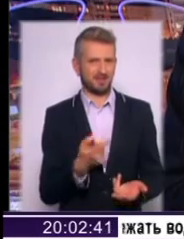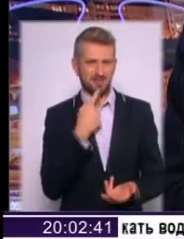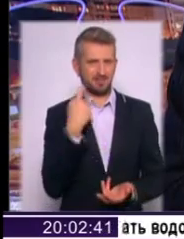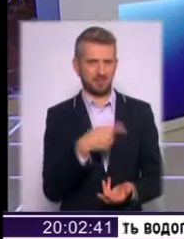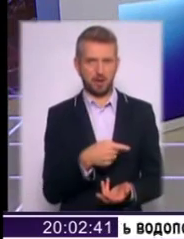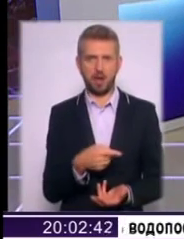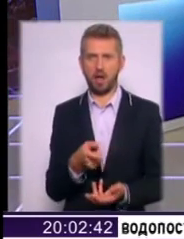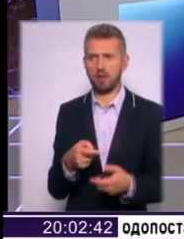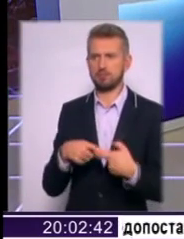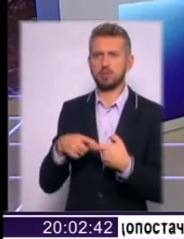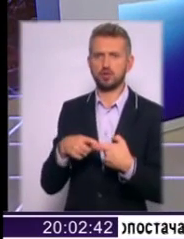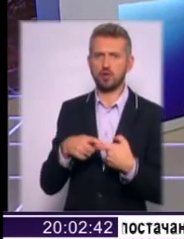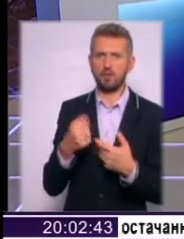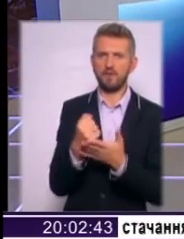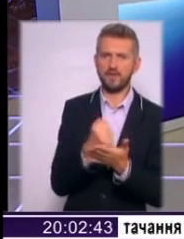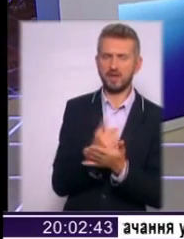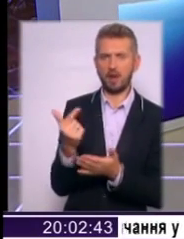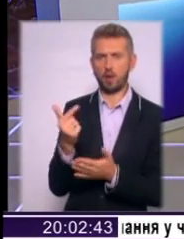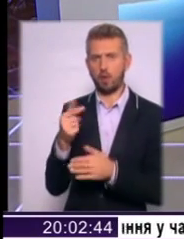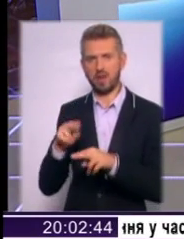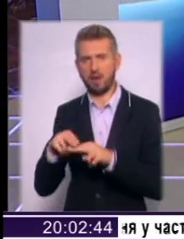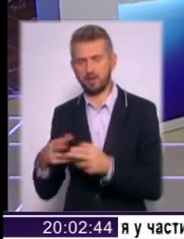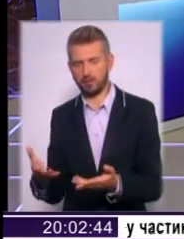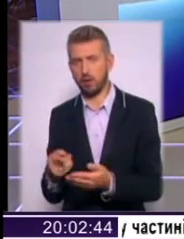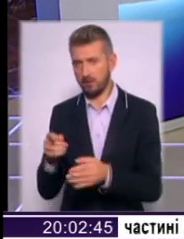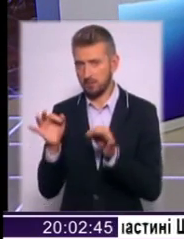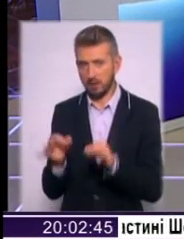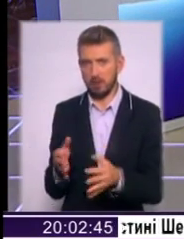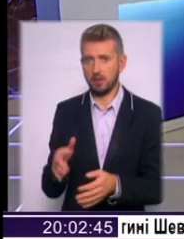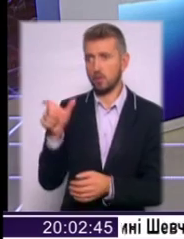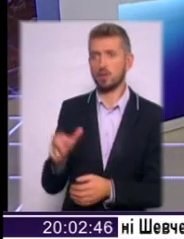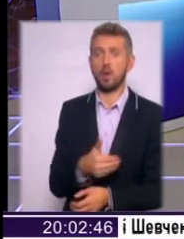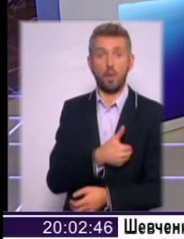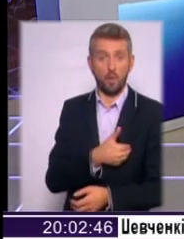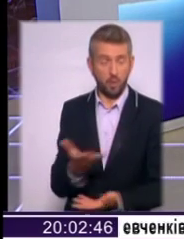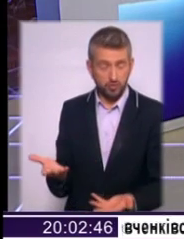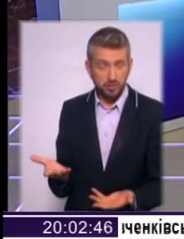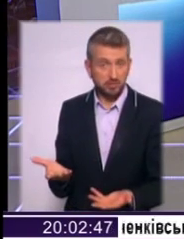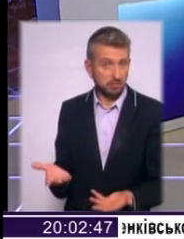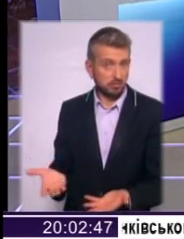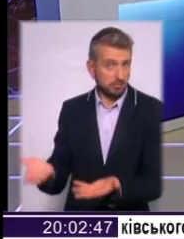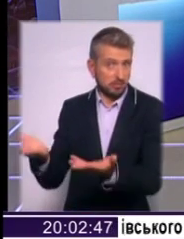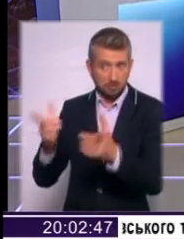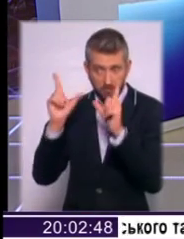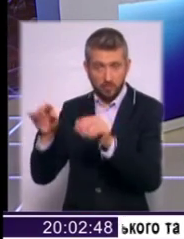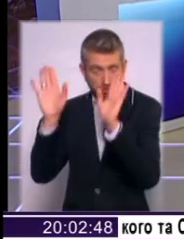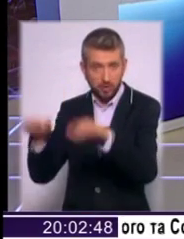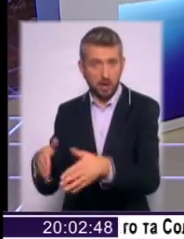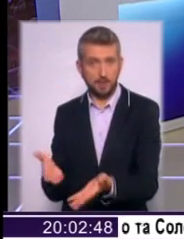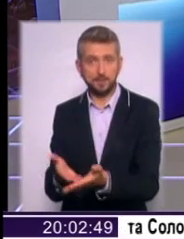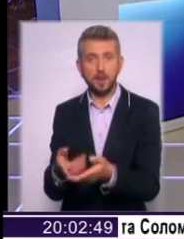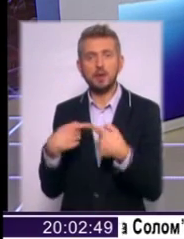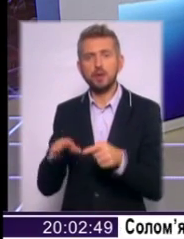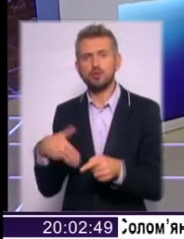тут віза дає громадянство? Тобто, я теж би людина, так сказав. Ви праві, да. Хоче ухвалити для себе таке рішення, то їдь тоді. Це... З іншого боку, і